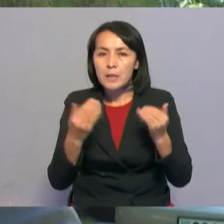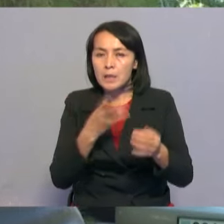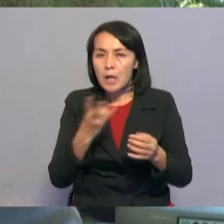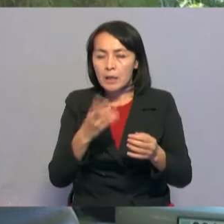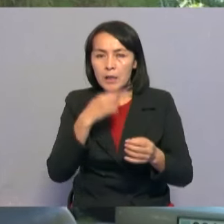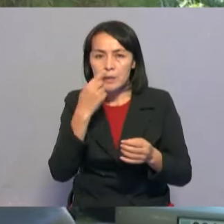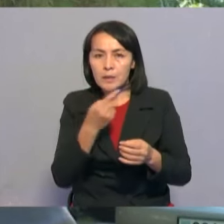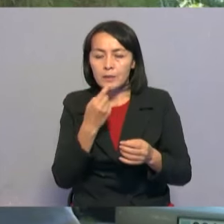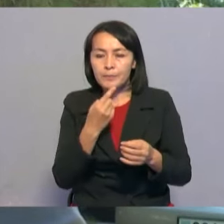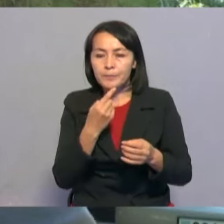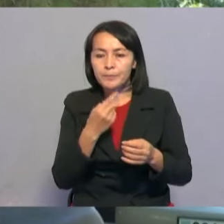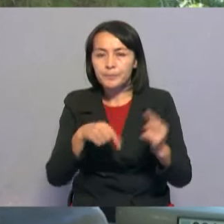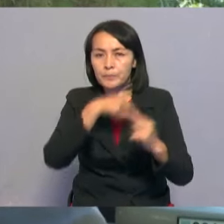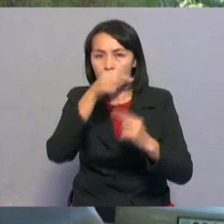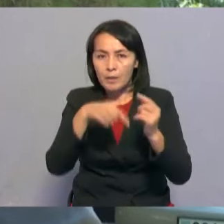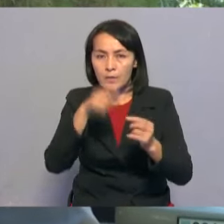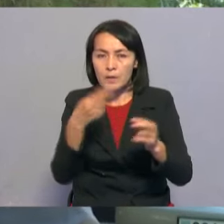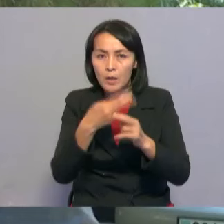что